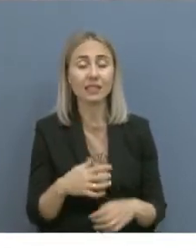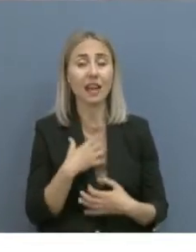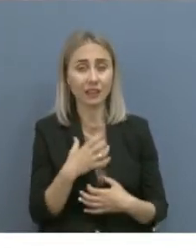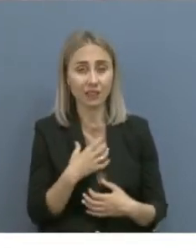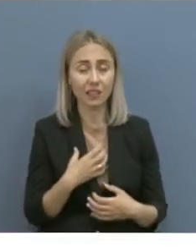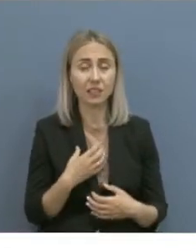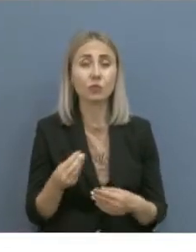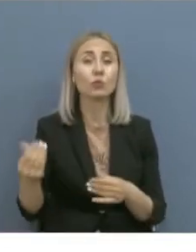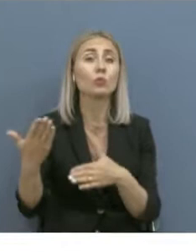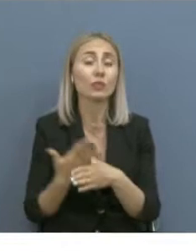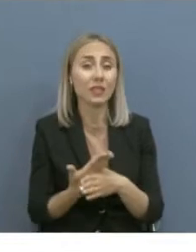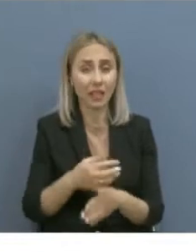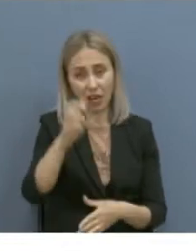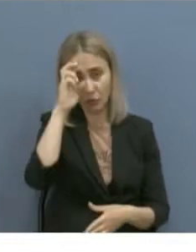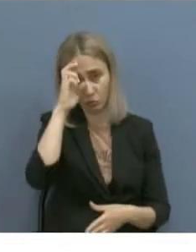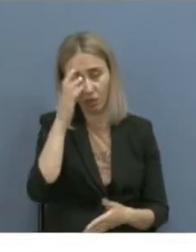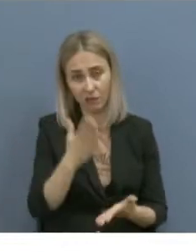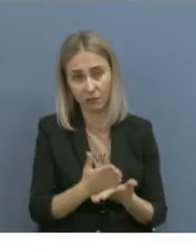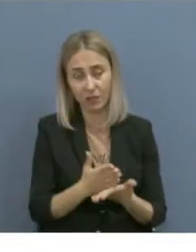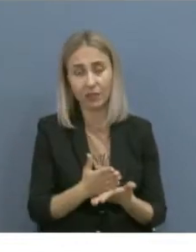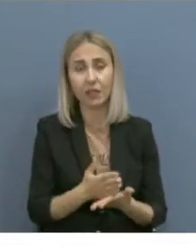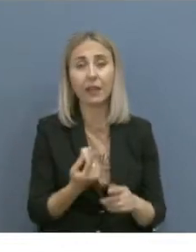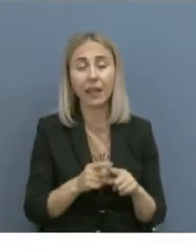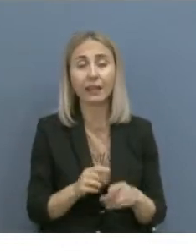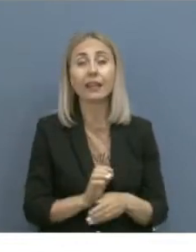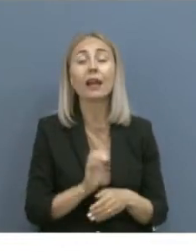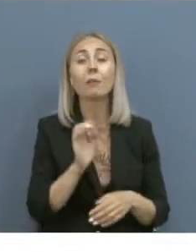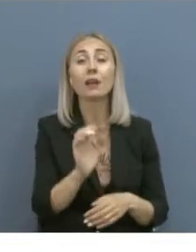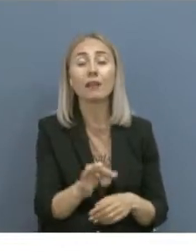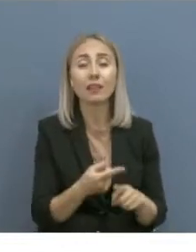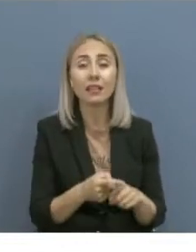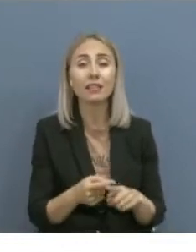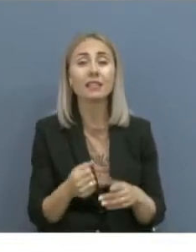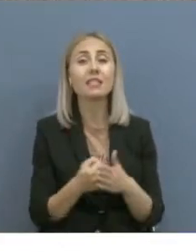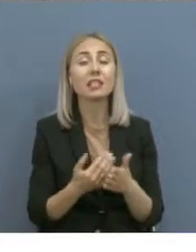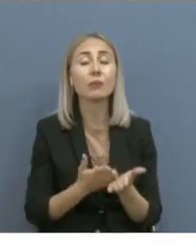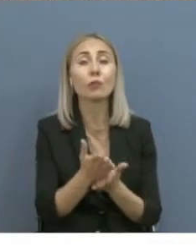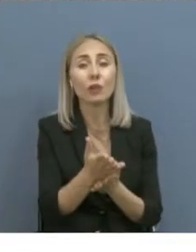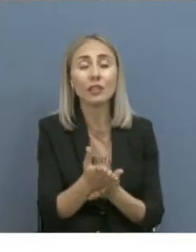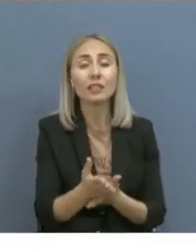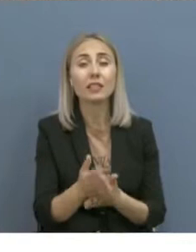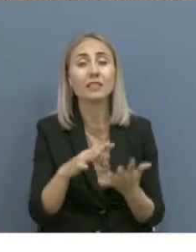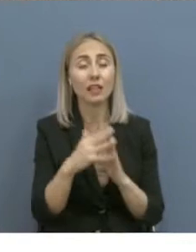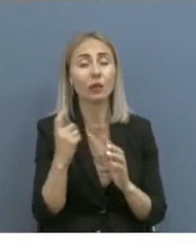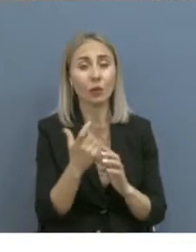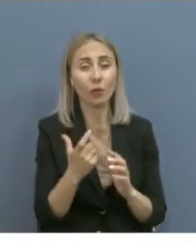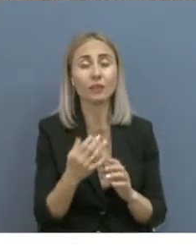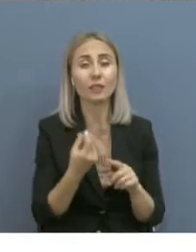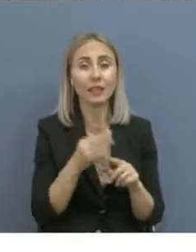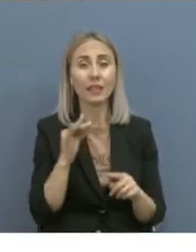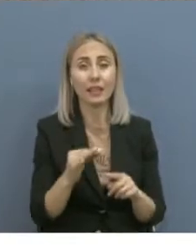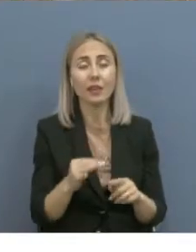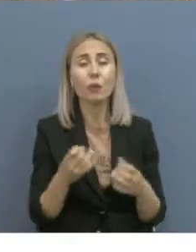оған кедергі жоқ. Үшіншіден, және мына сақтандыру сыйақыларын мемлекет субсидиялап отырады. Сақтандырудың сыйақы